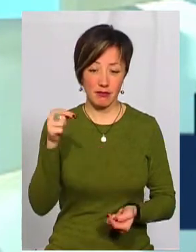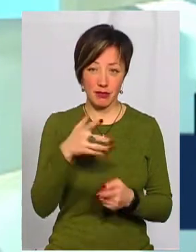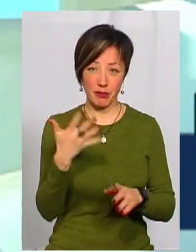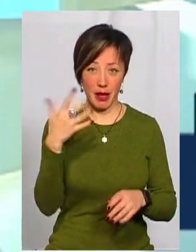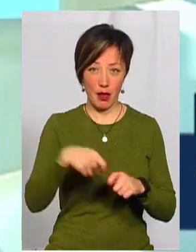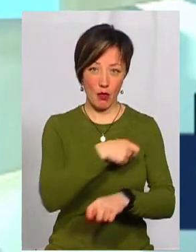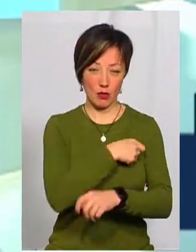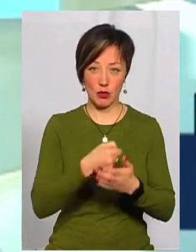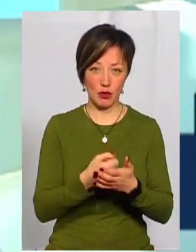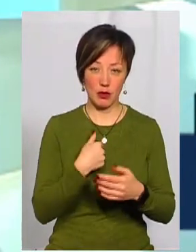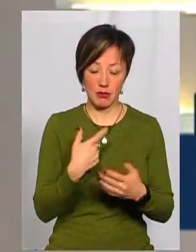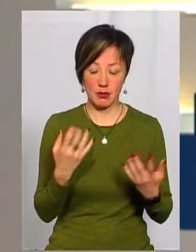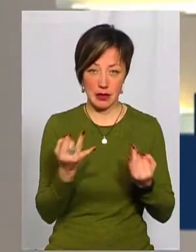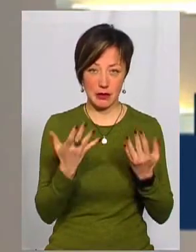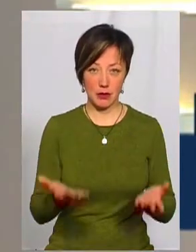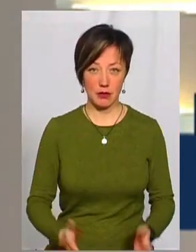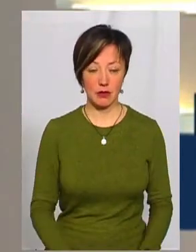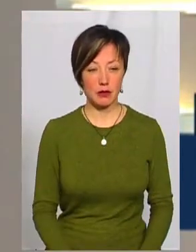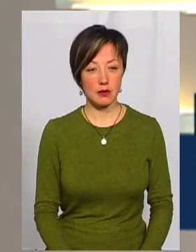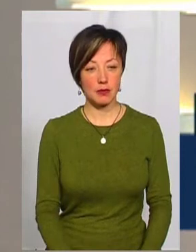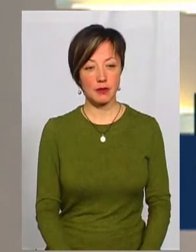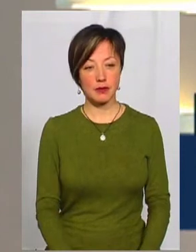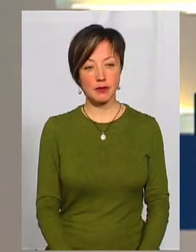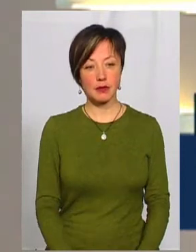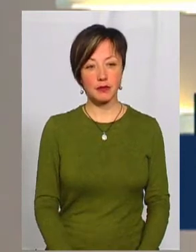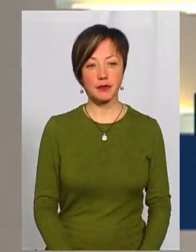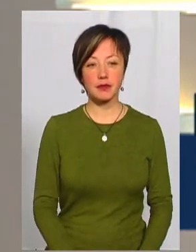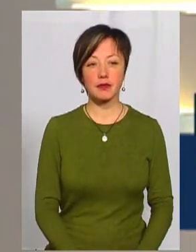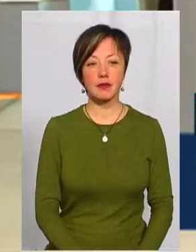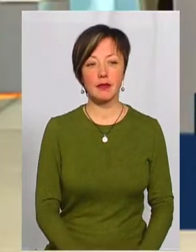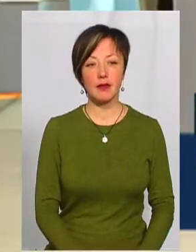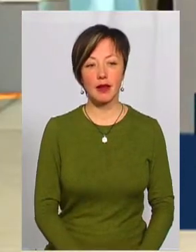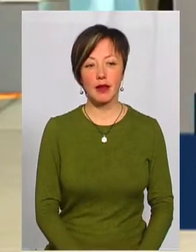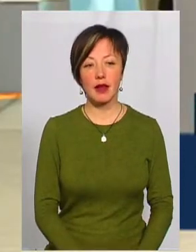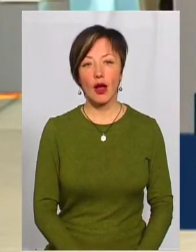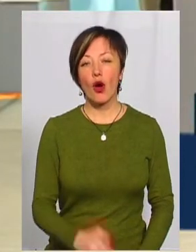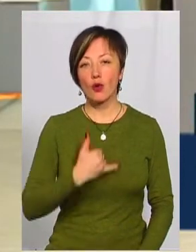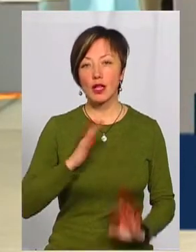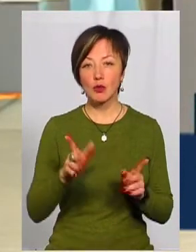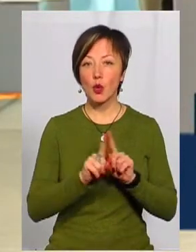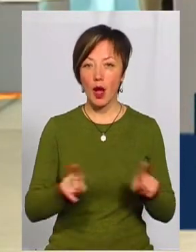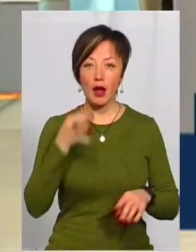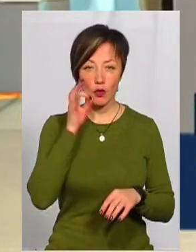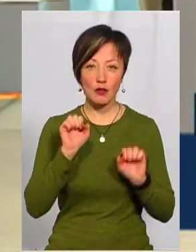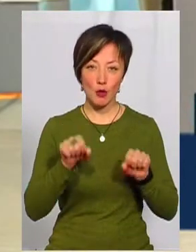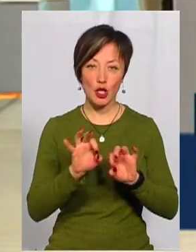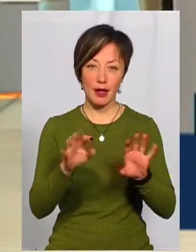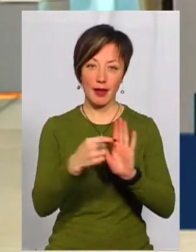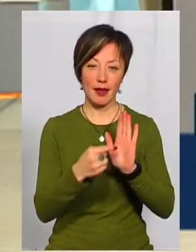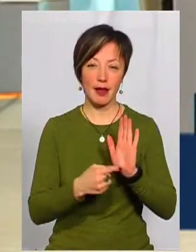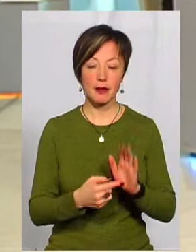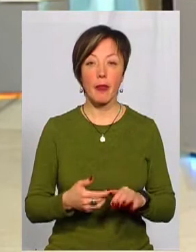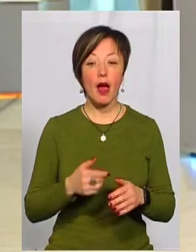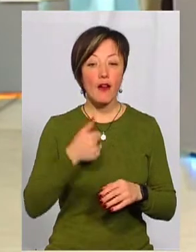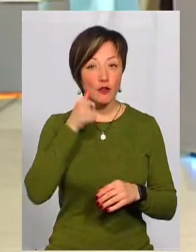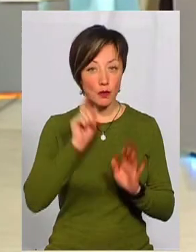5 кілометрів на батареях тролейбуси не влаштовували, тому що нам не було куди їх примінити.